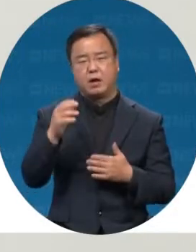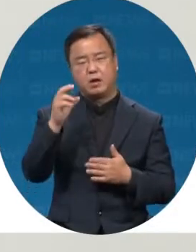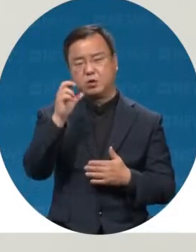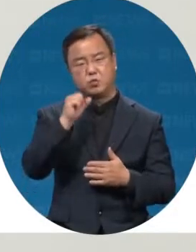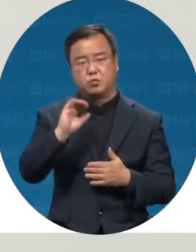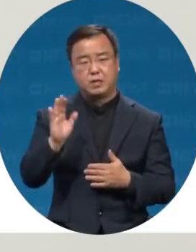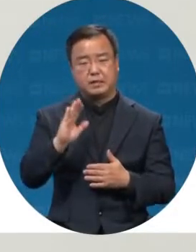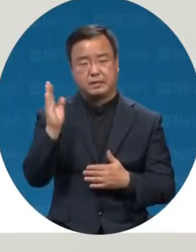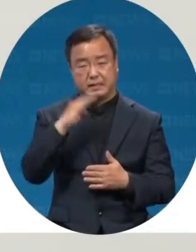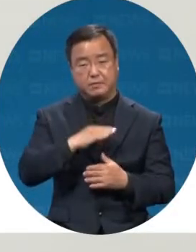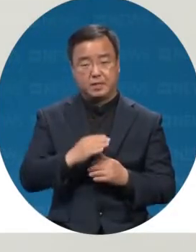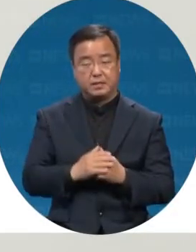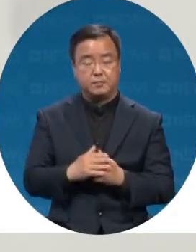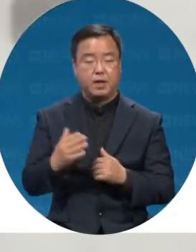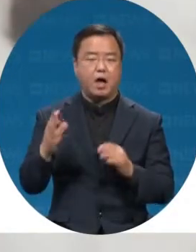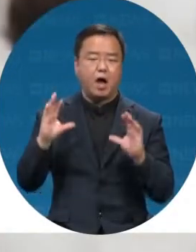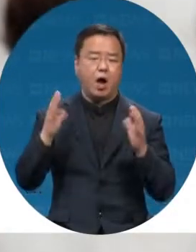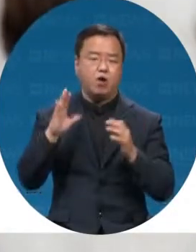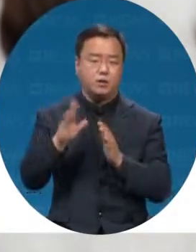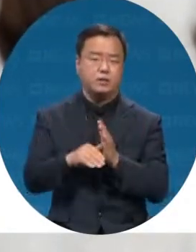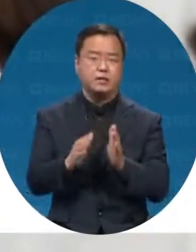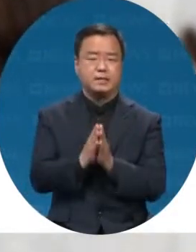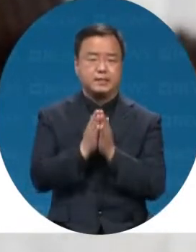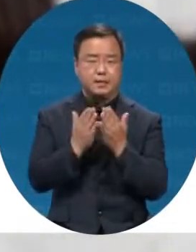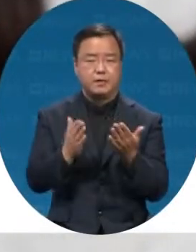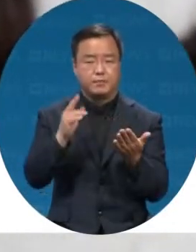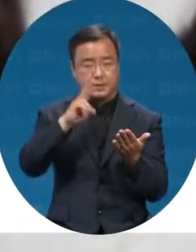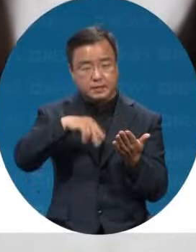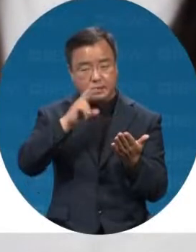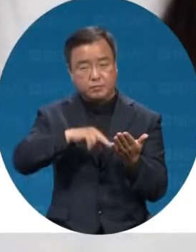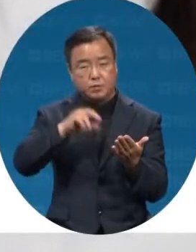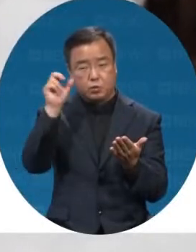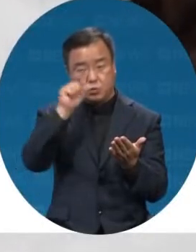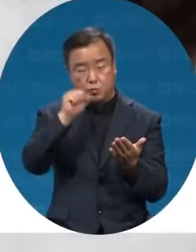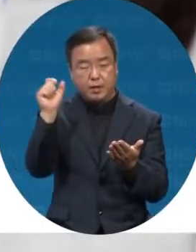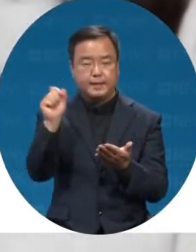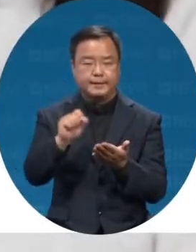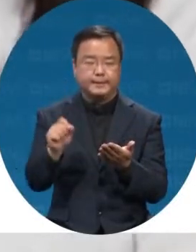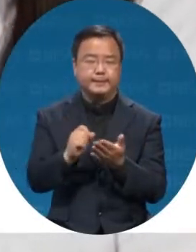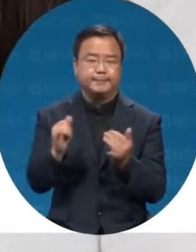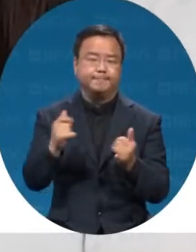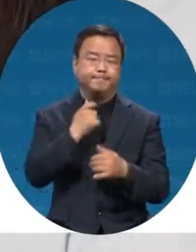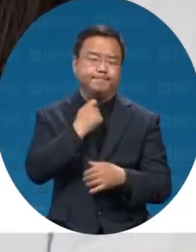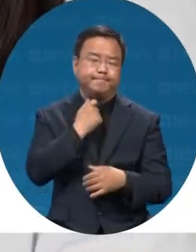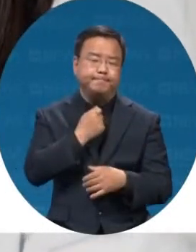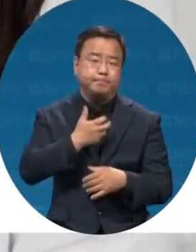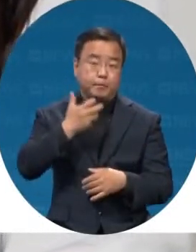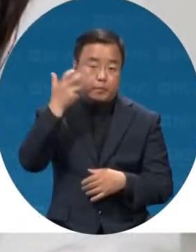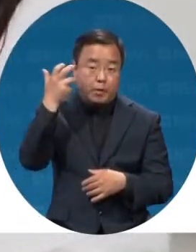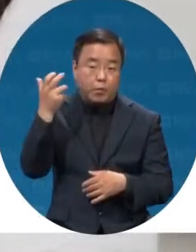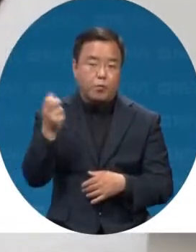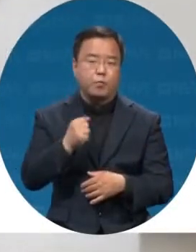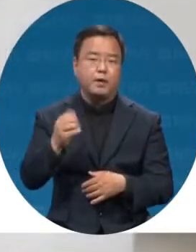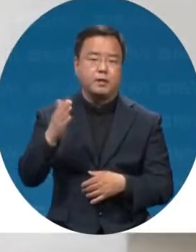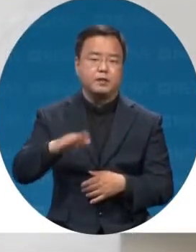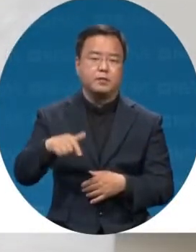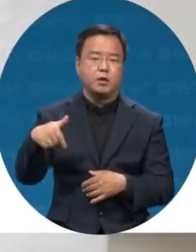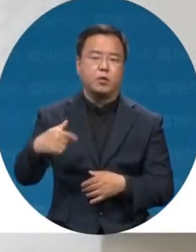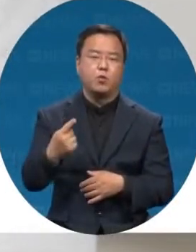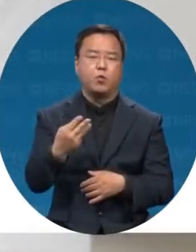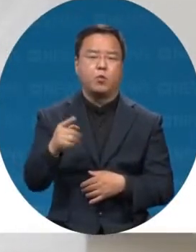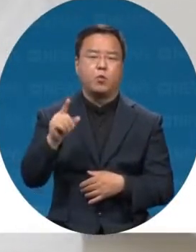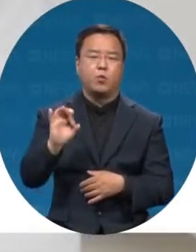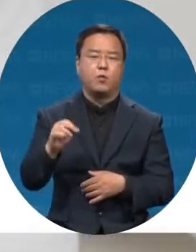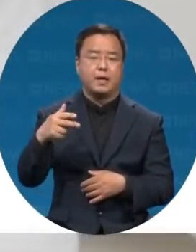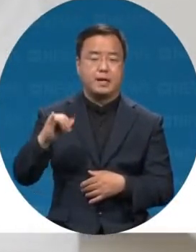좋았었거든요. 저도 어릴 때 책을 좋아했고 그래서 작가가 되겠다는 꿈을 가졌지만은 마치 꼬랑지가 인간이 되겠다는